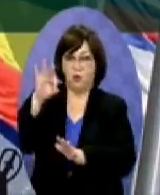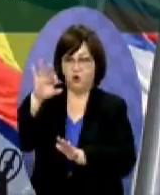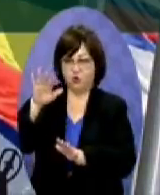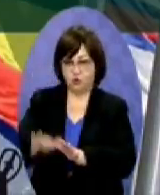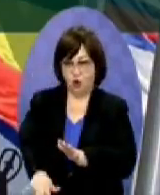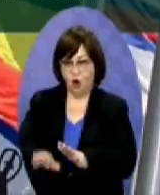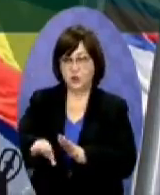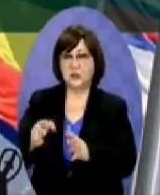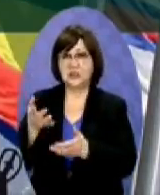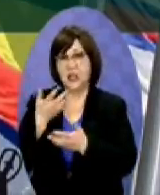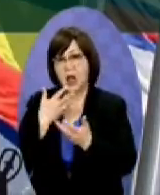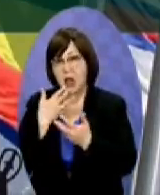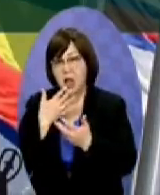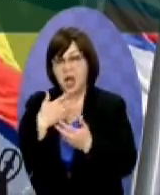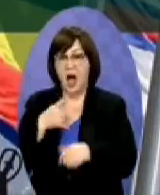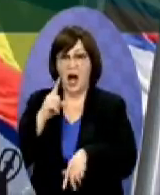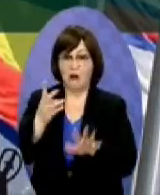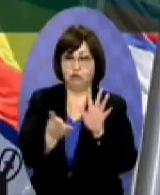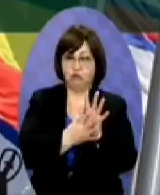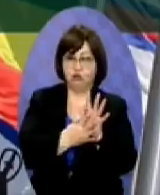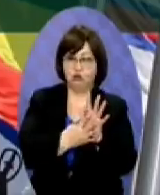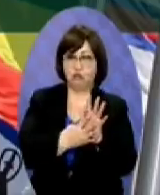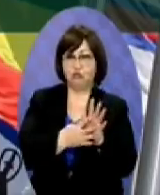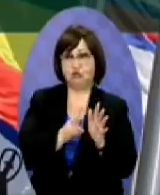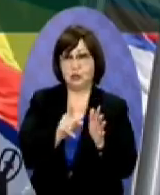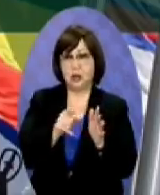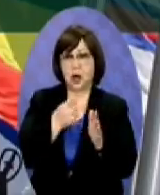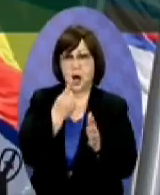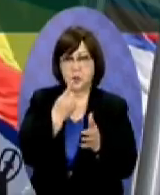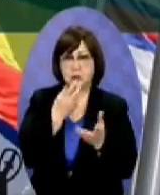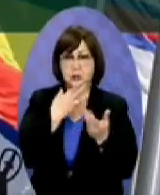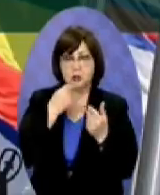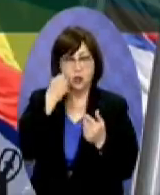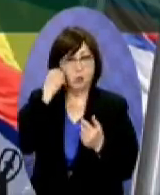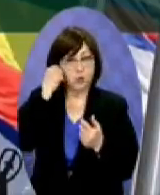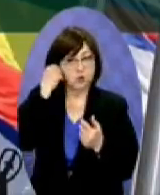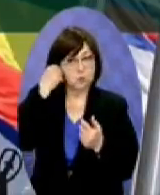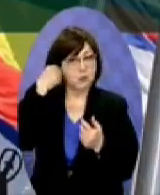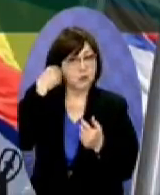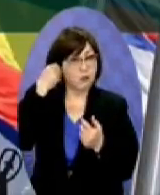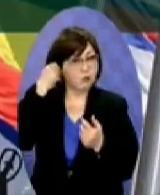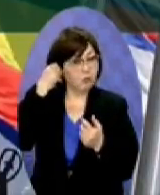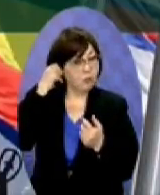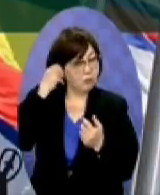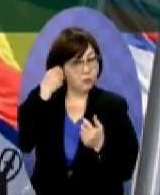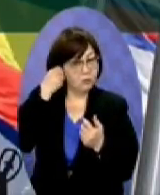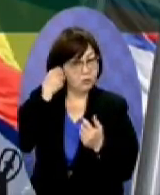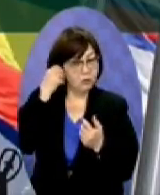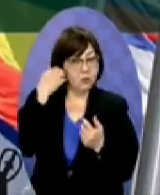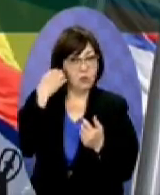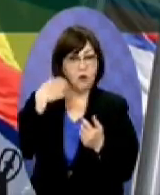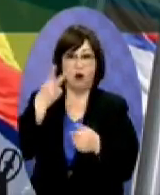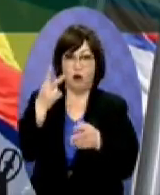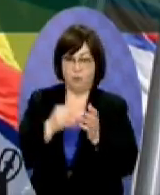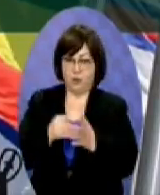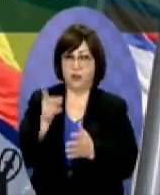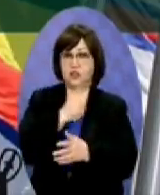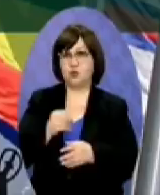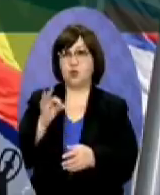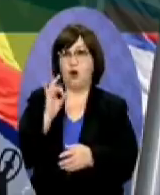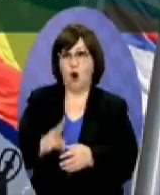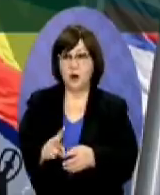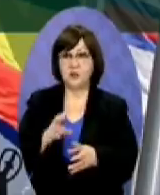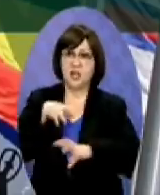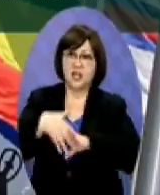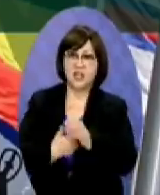хэлцэгчтэй. 19 нь ганцхан хэлцэгтэй болжээ. 2100 он гэхэд дэлхийн хэлний талаас илүү хувь нь